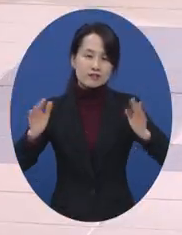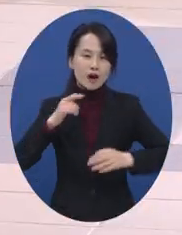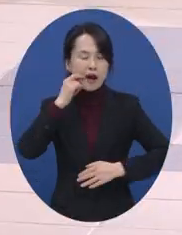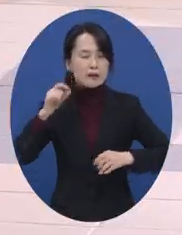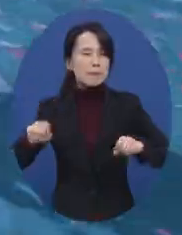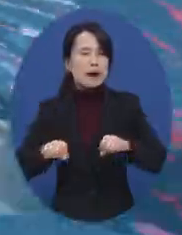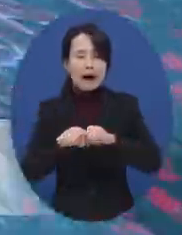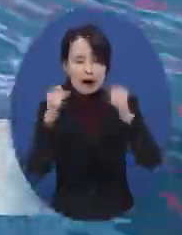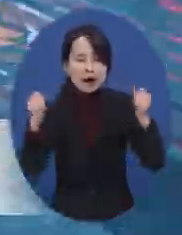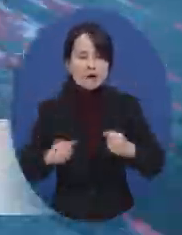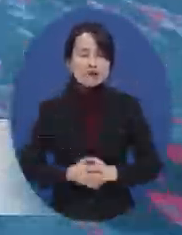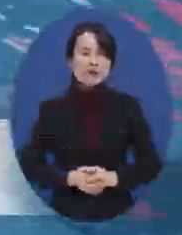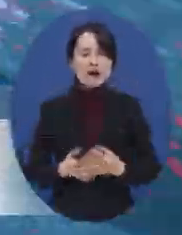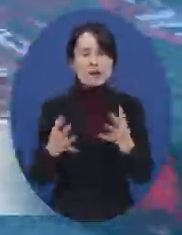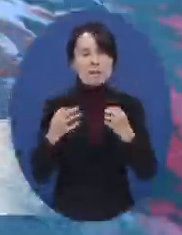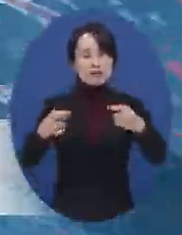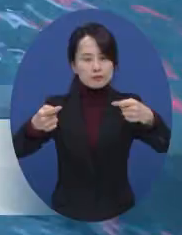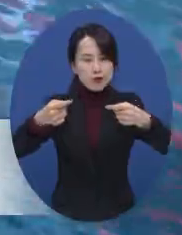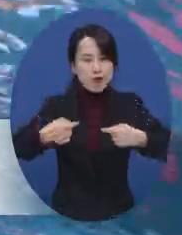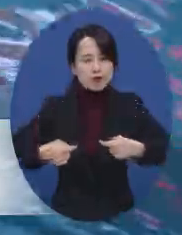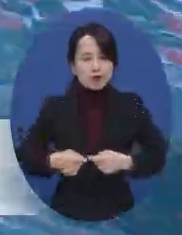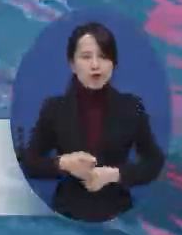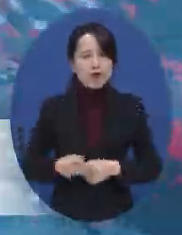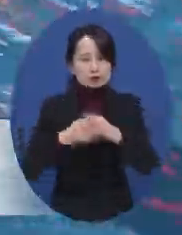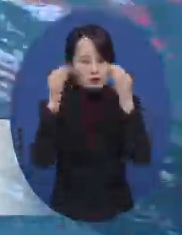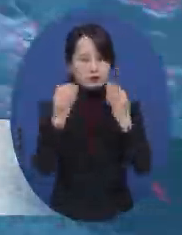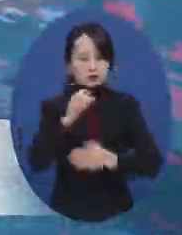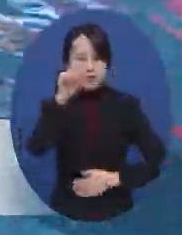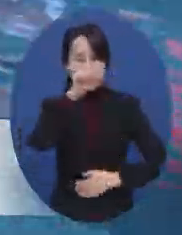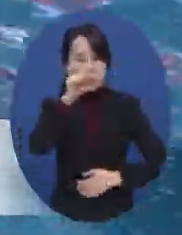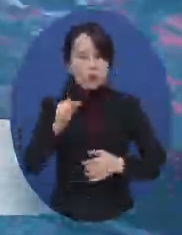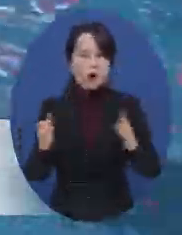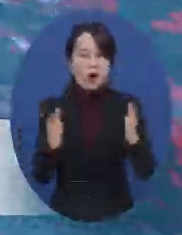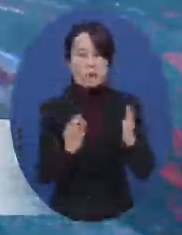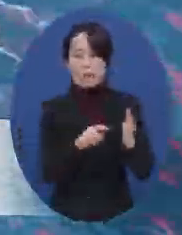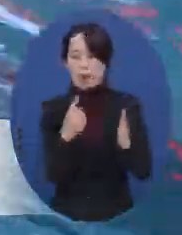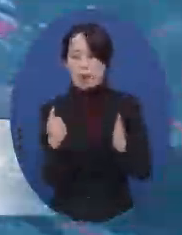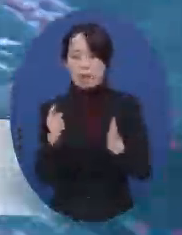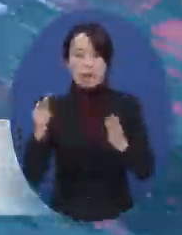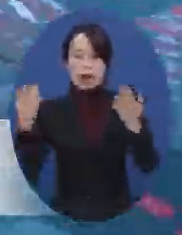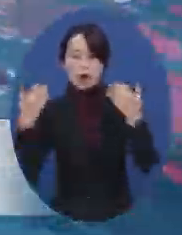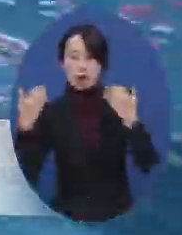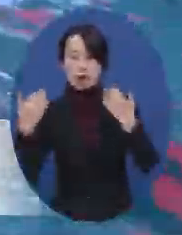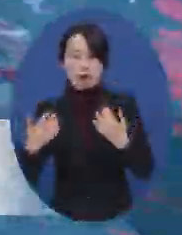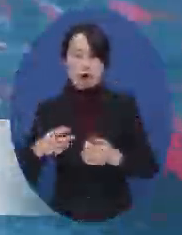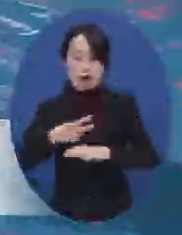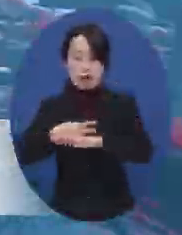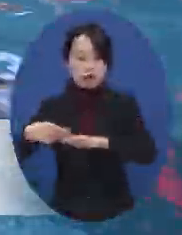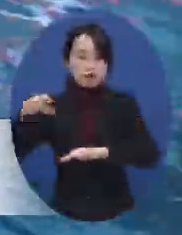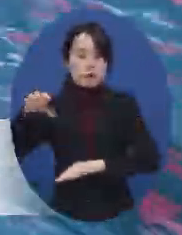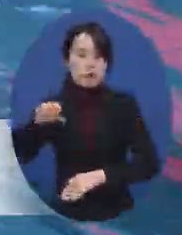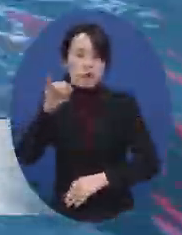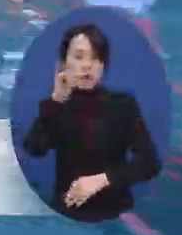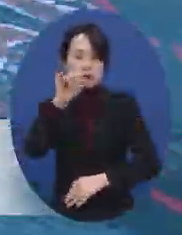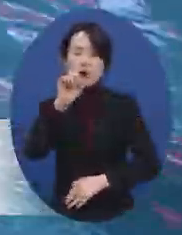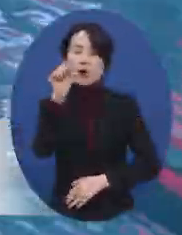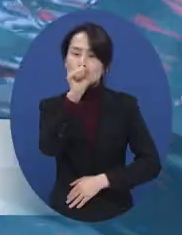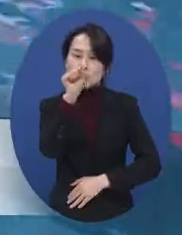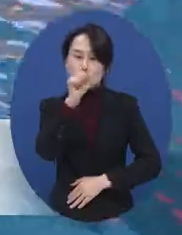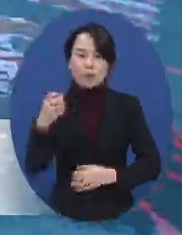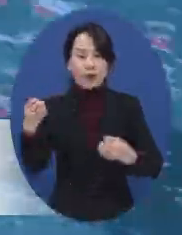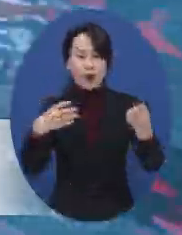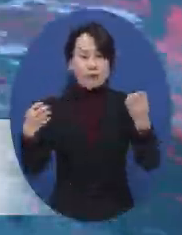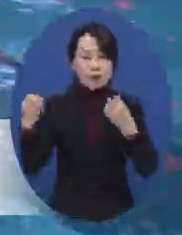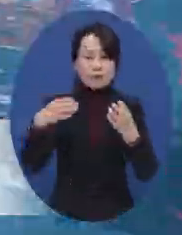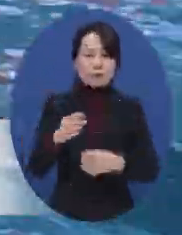좋습니다. 많이 해요. 다들 좋아하던데. 학교 여기 학교 저기 아파트 옆에 학교에 수영장이